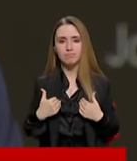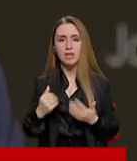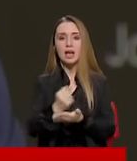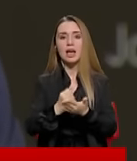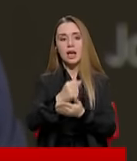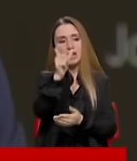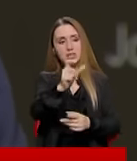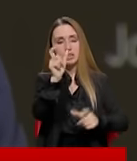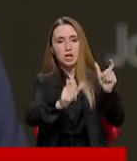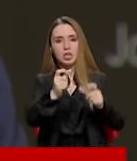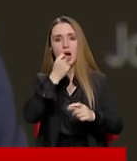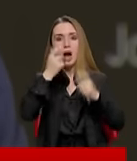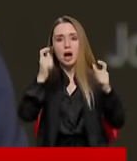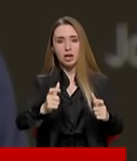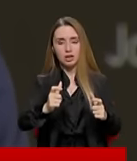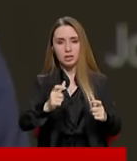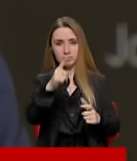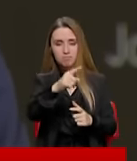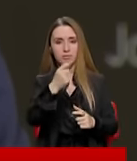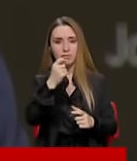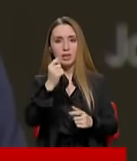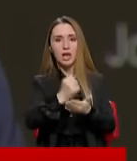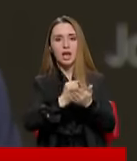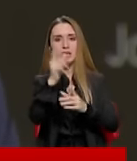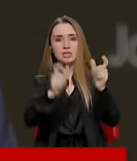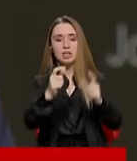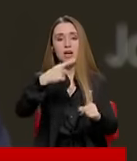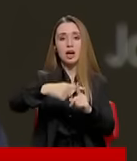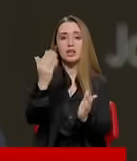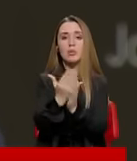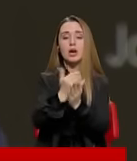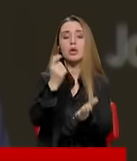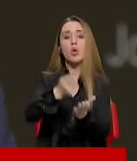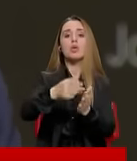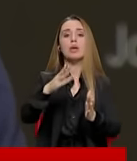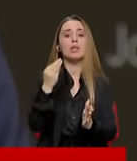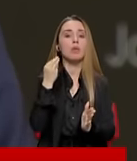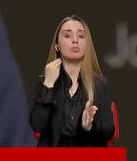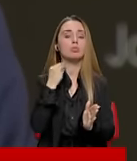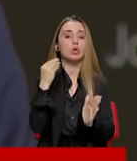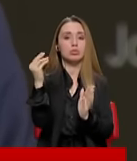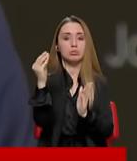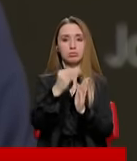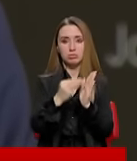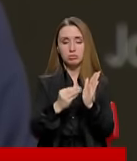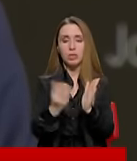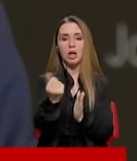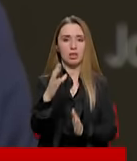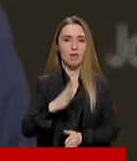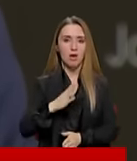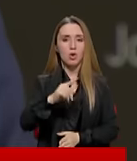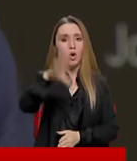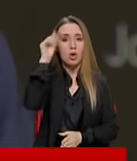eczacılarda Ankara'daki eczacılarda bu katkı payını ödeyemeden verisi yazdırıp alanlar olduğunu öğrendik